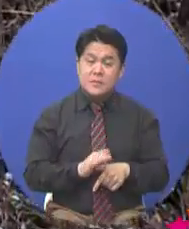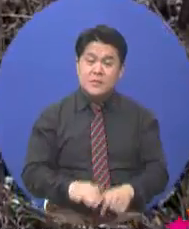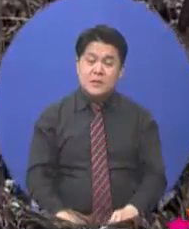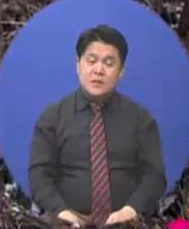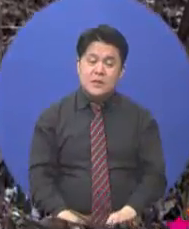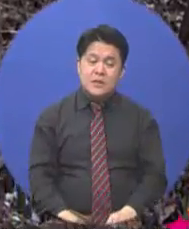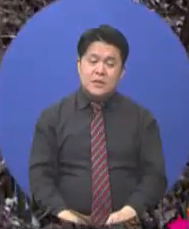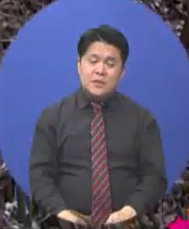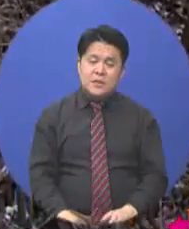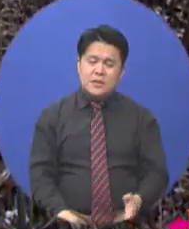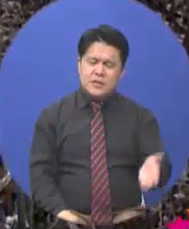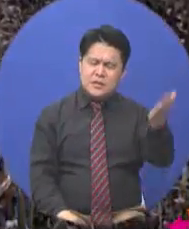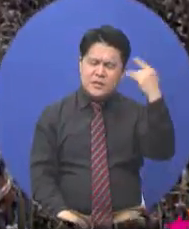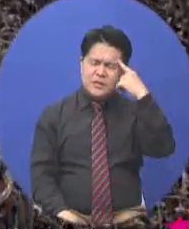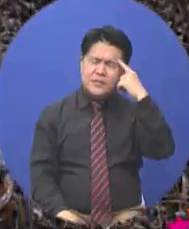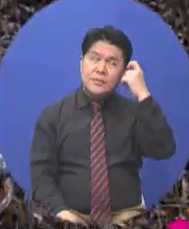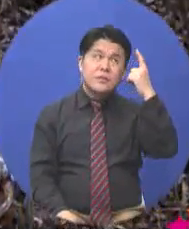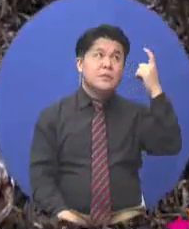미안하